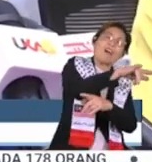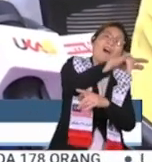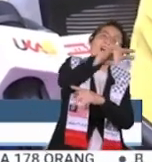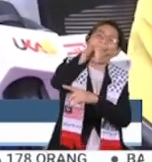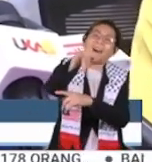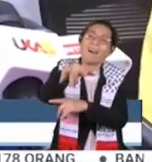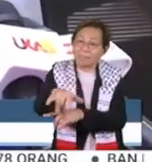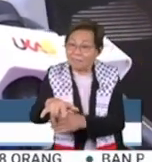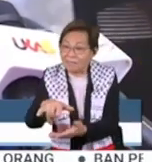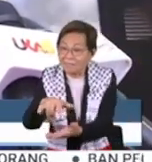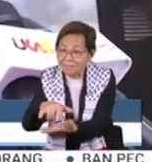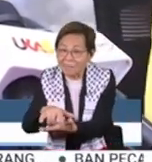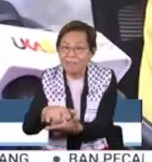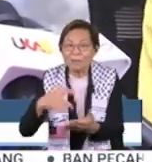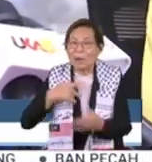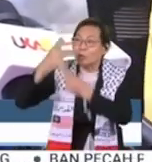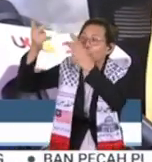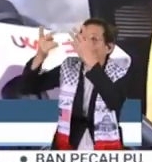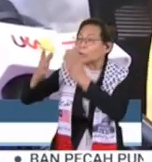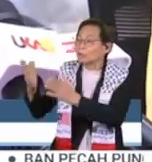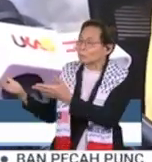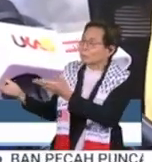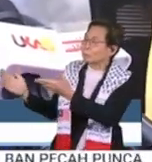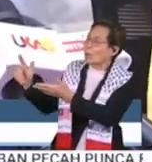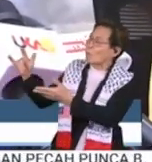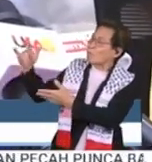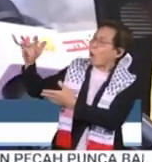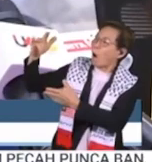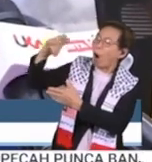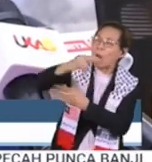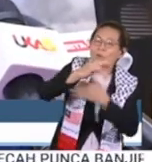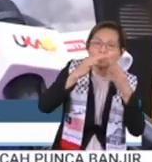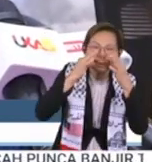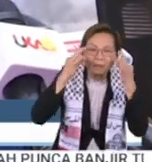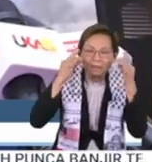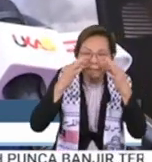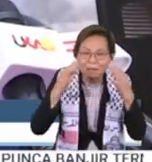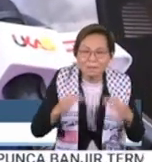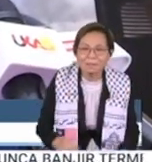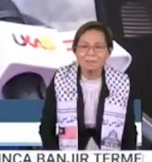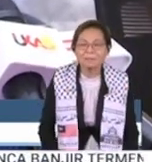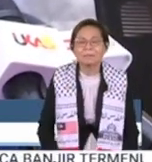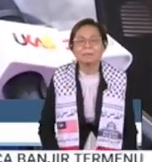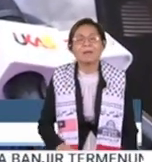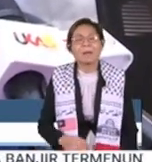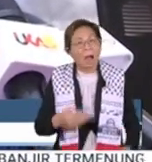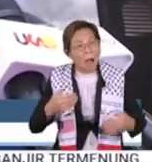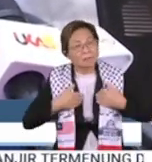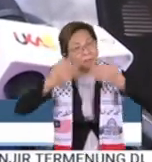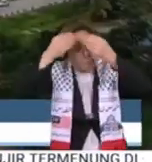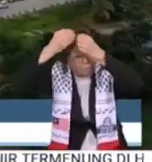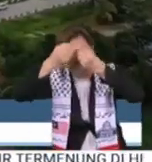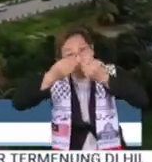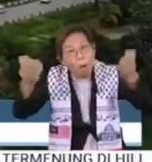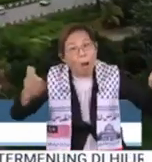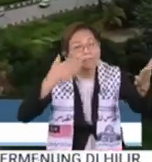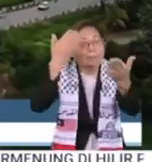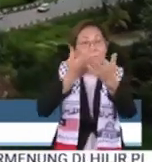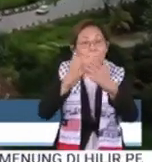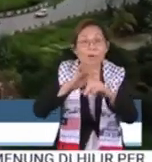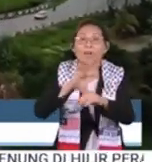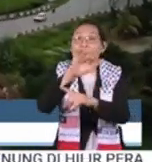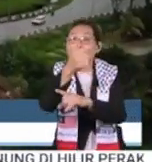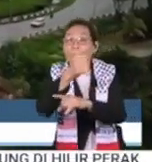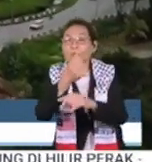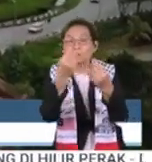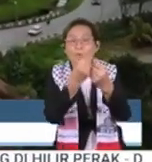in tourists to Kuching, langkahnya nak Kuchingnya pergi Serian lah. Dalam pada itu, beliau turut mendedahkan setakat Oktober